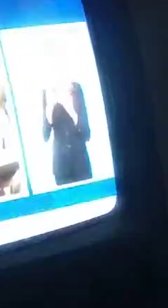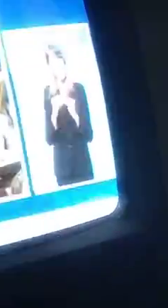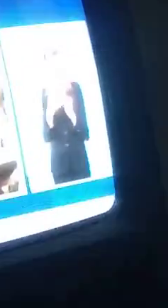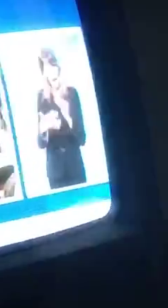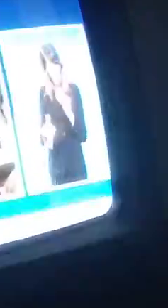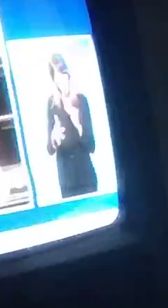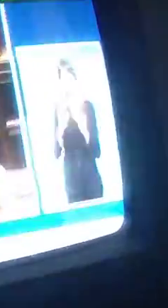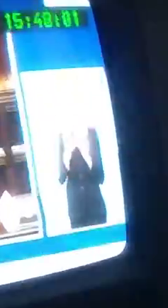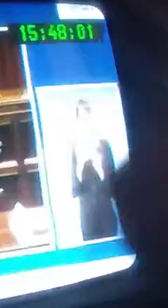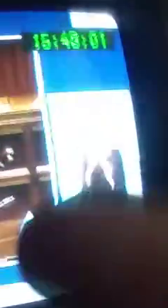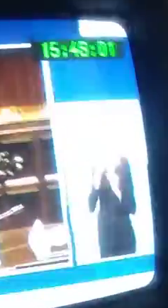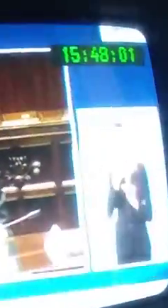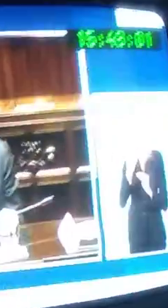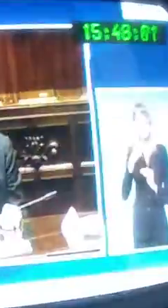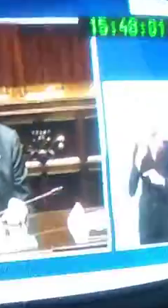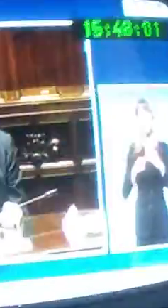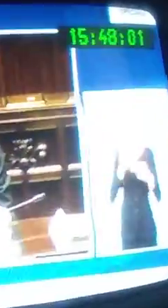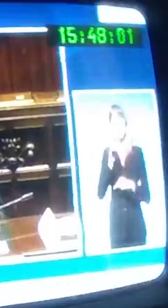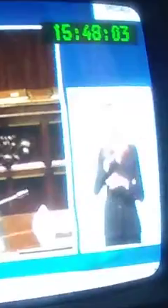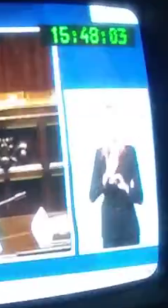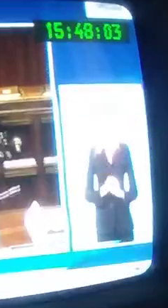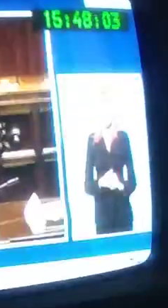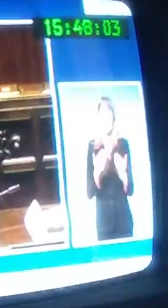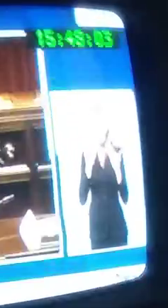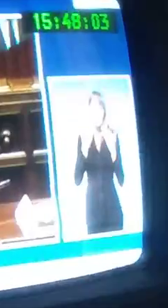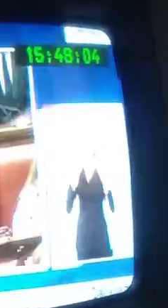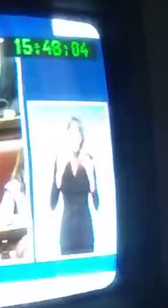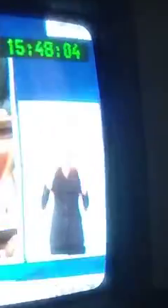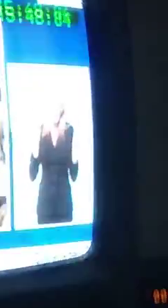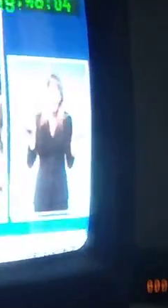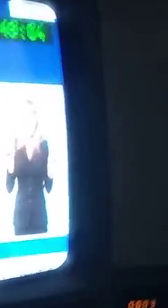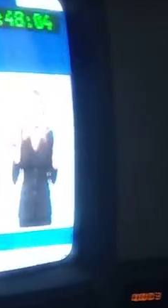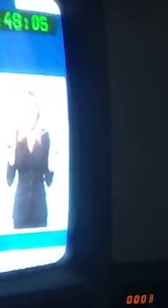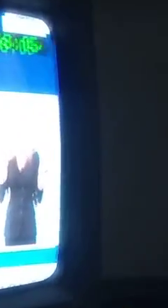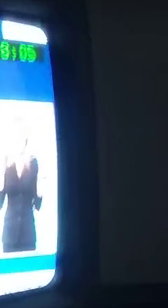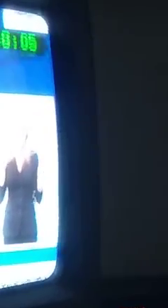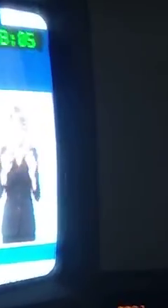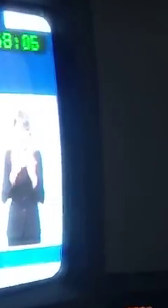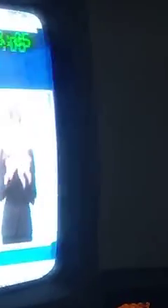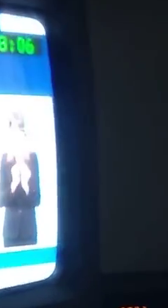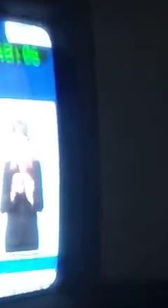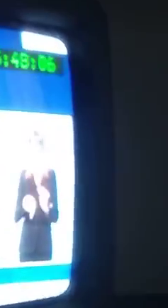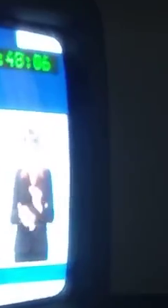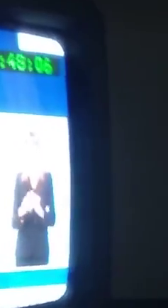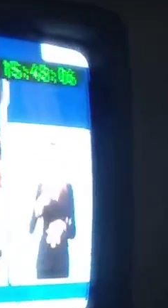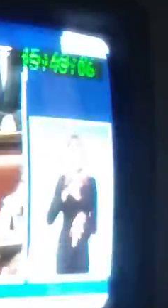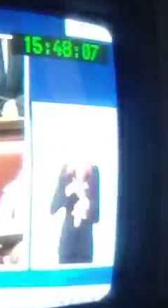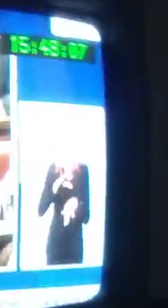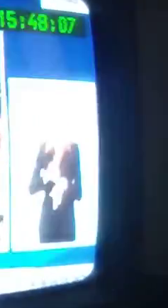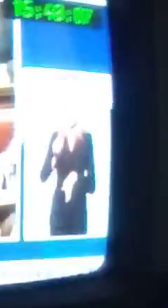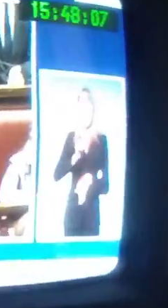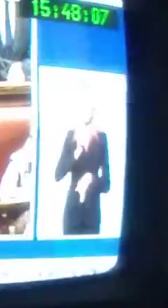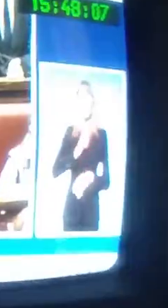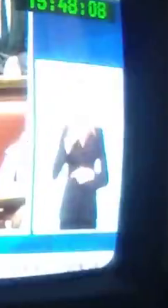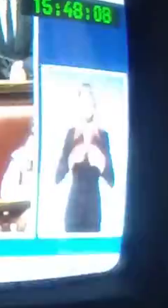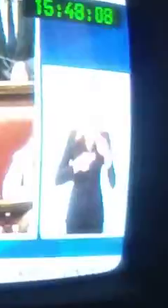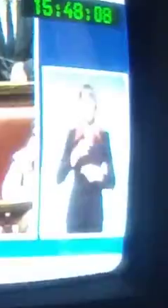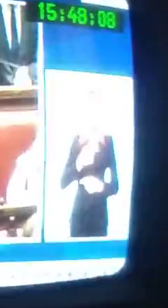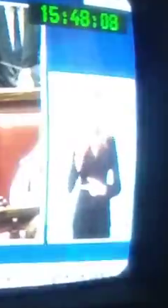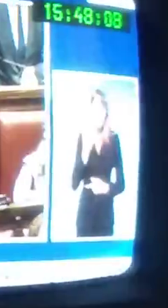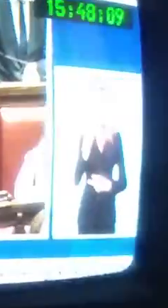Fascismo, nuovo fascismo. P2, massoneria, ecco qual è. Il nostro sistema si è ammalato di egoismo generazionale, penso al sistema